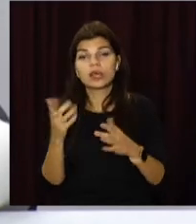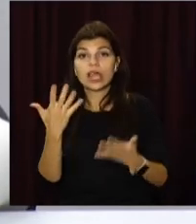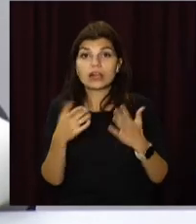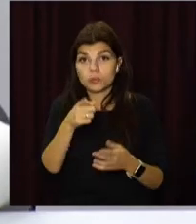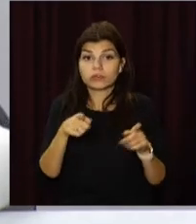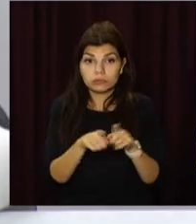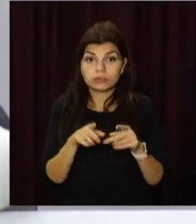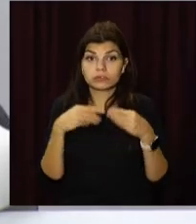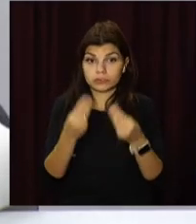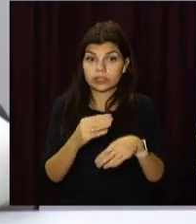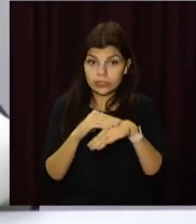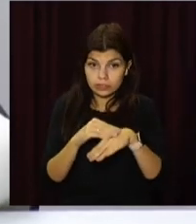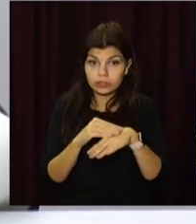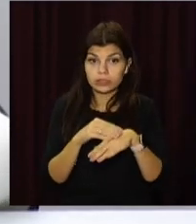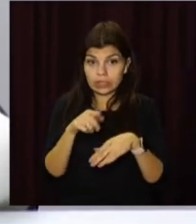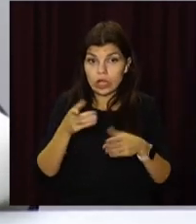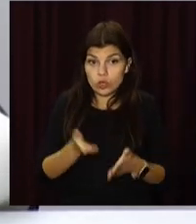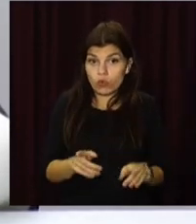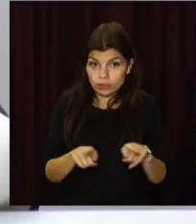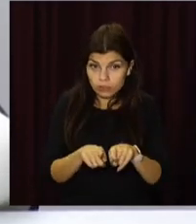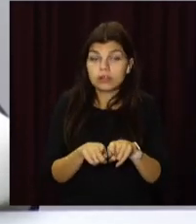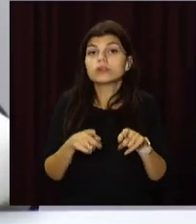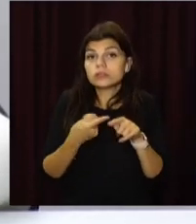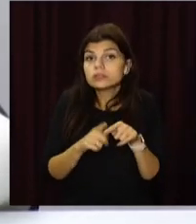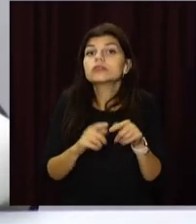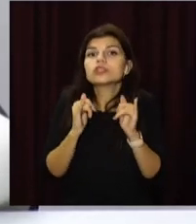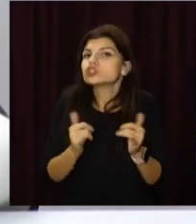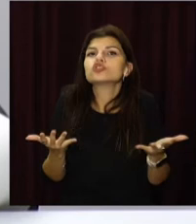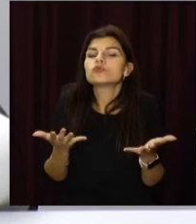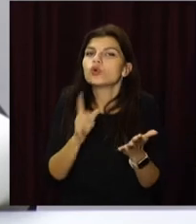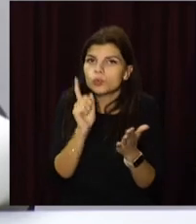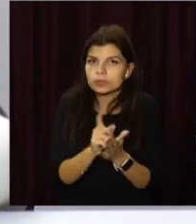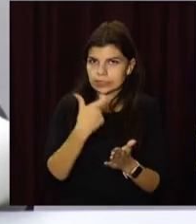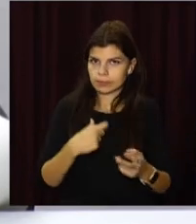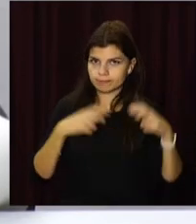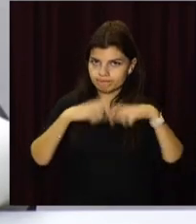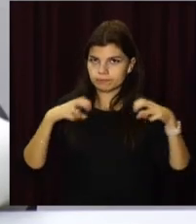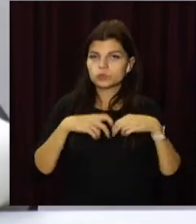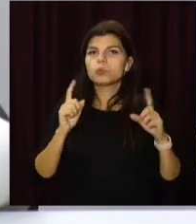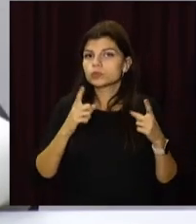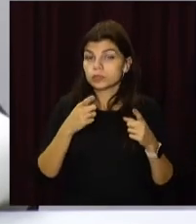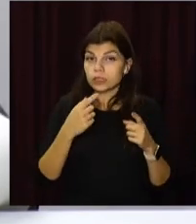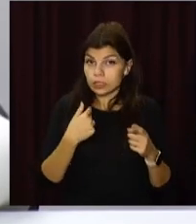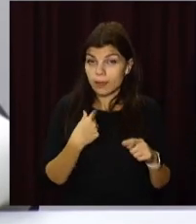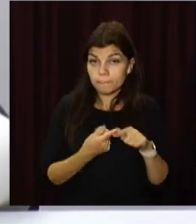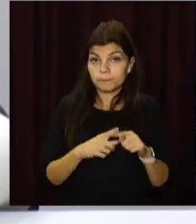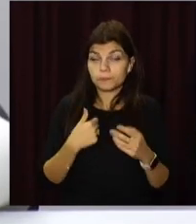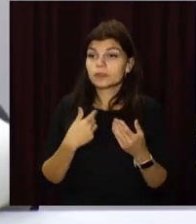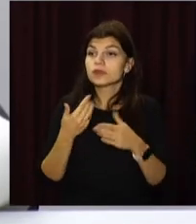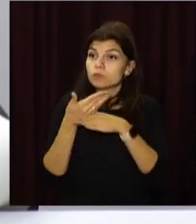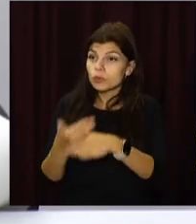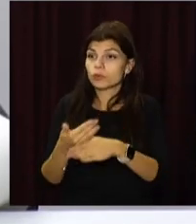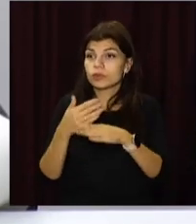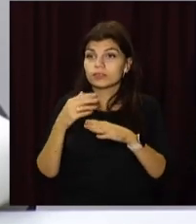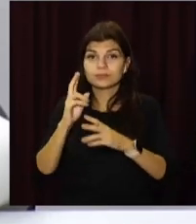дано такое же тело, и ты родился в этой стране, значит, это тоже для чего-то. И вот я помогаю ребятам принять